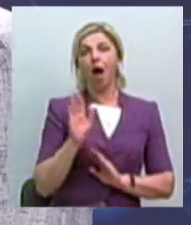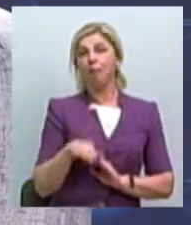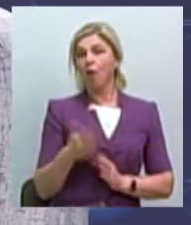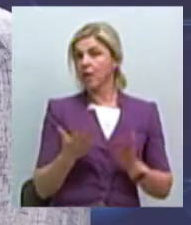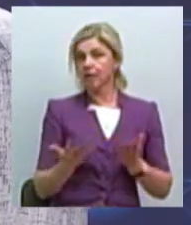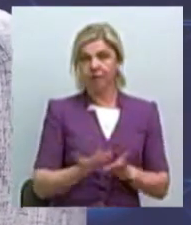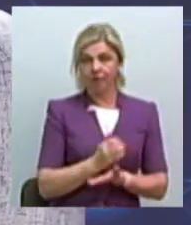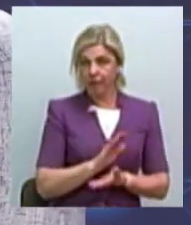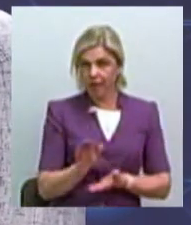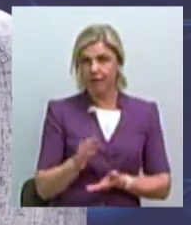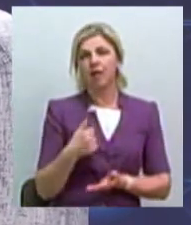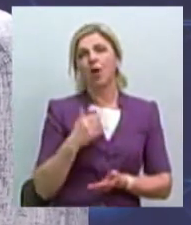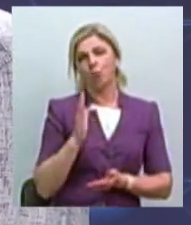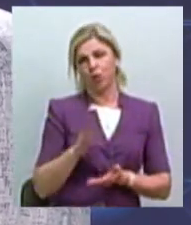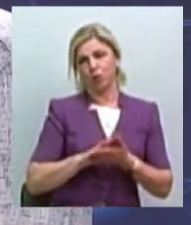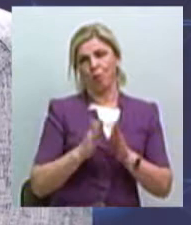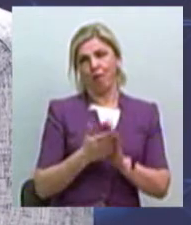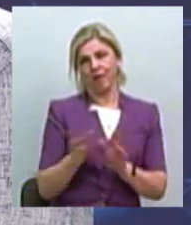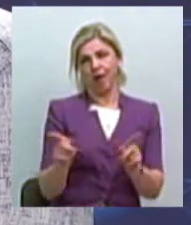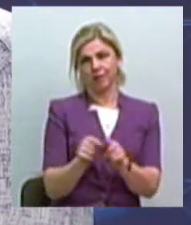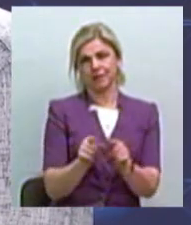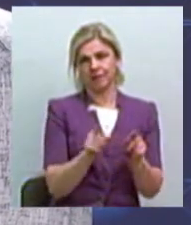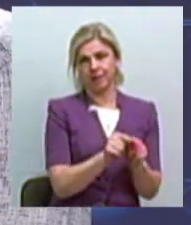тоді вже будемо домовлятися. От.